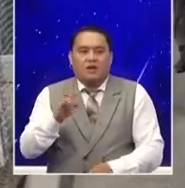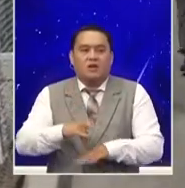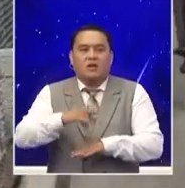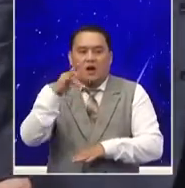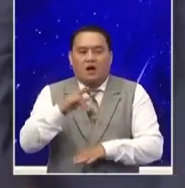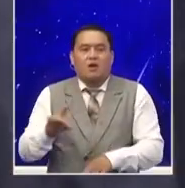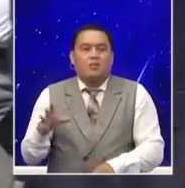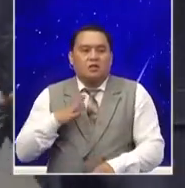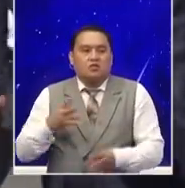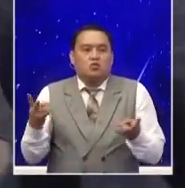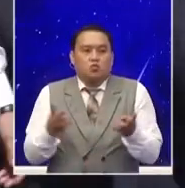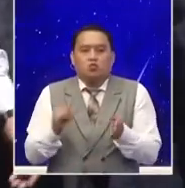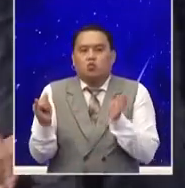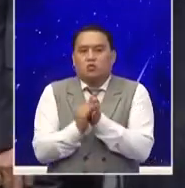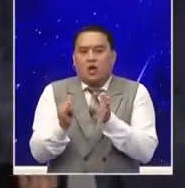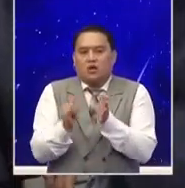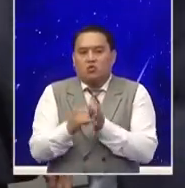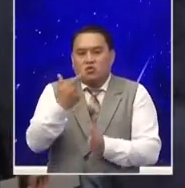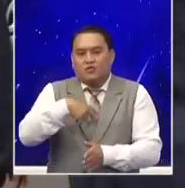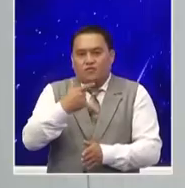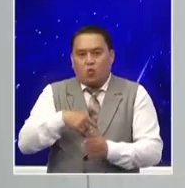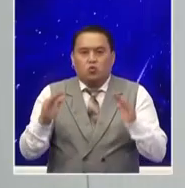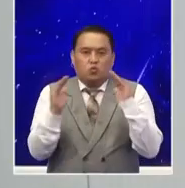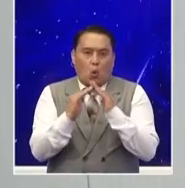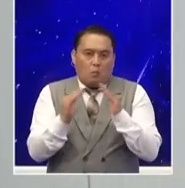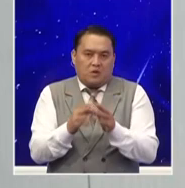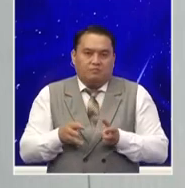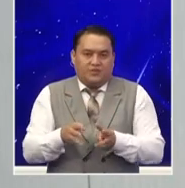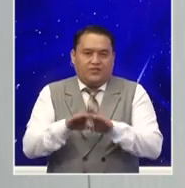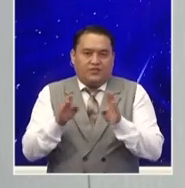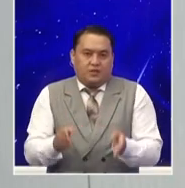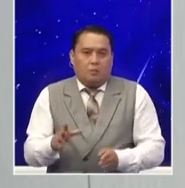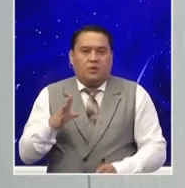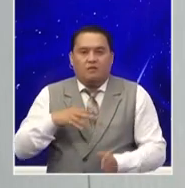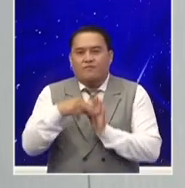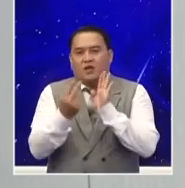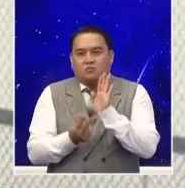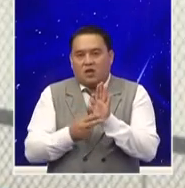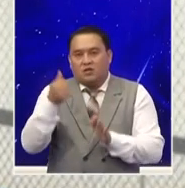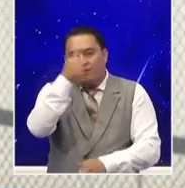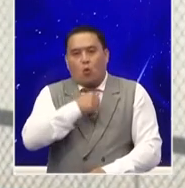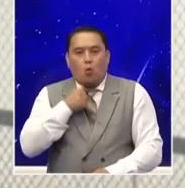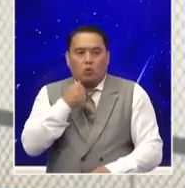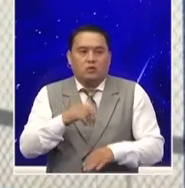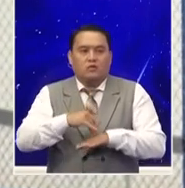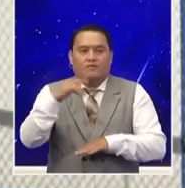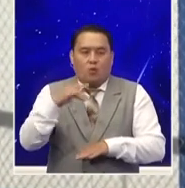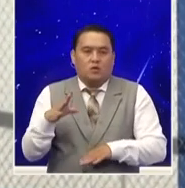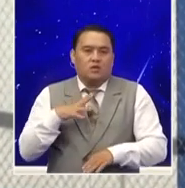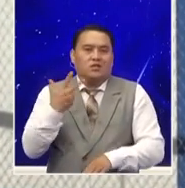микрорайонов Талгара были вынуждены устанавливать собственные печи. С 2018 года уже 129 многоквартирных домов